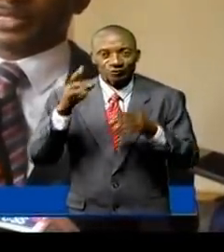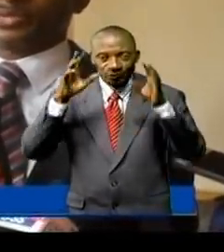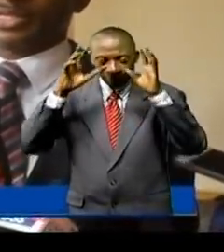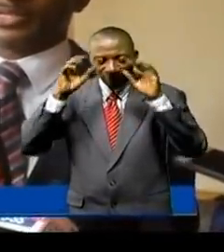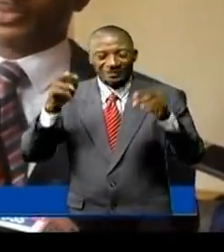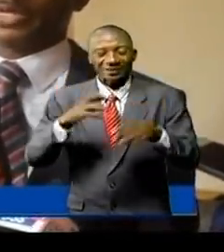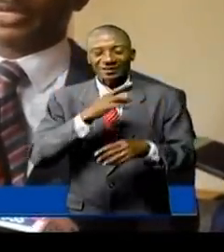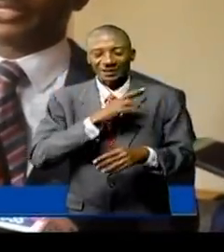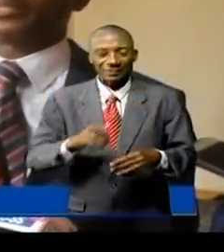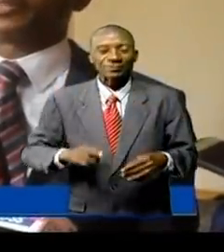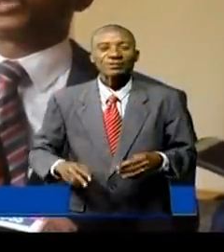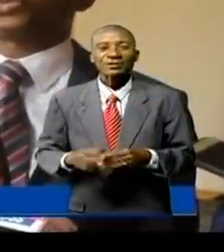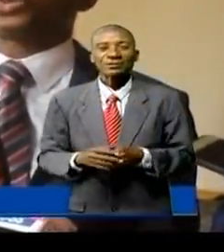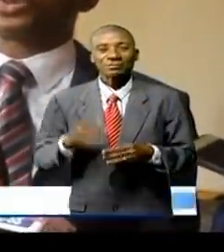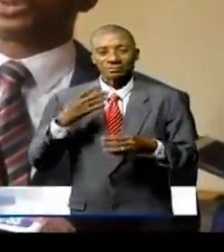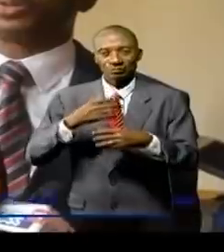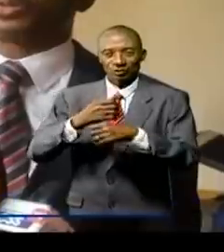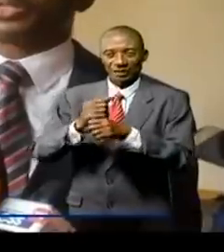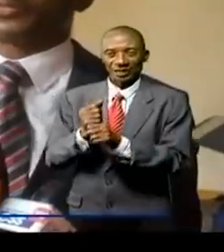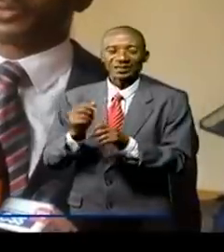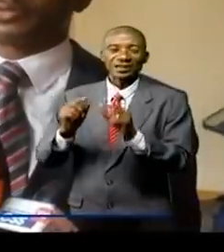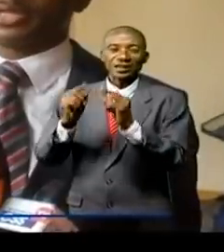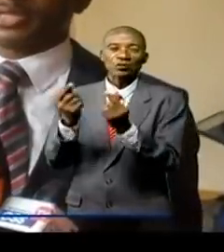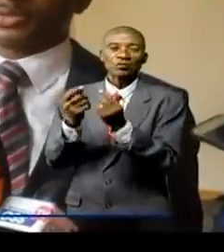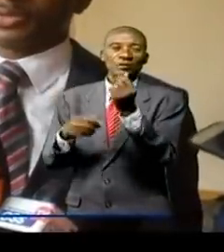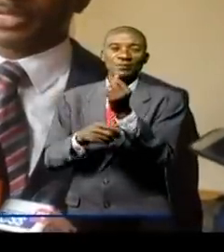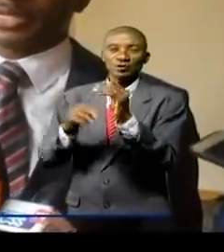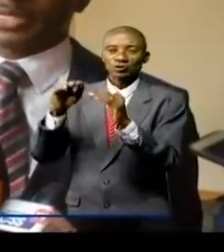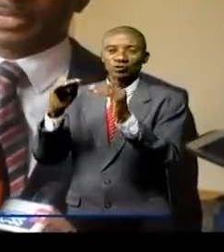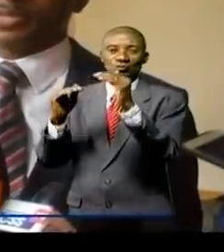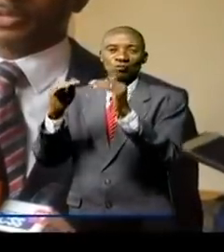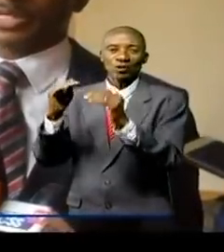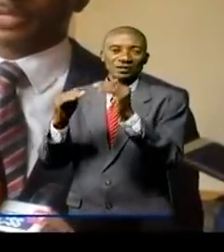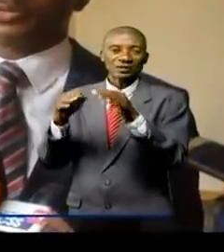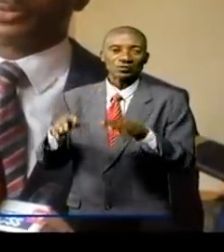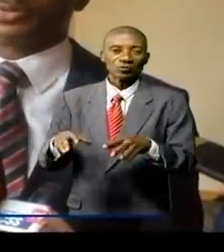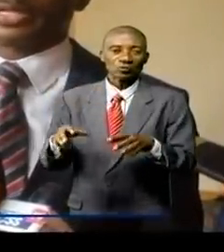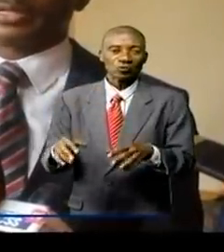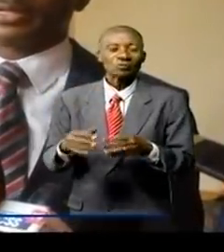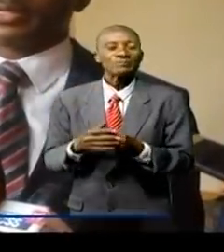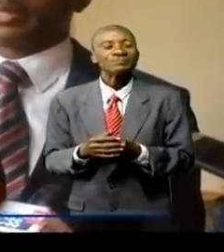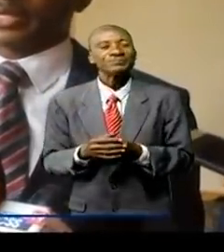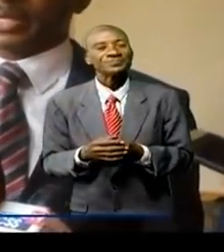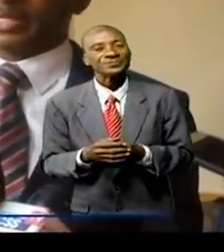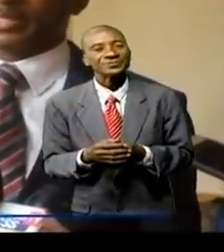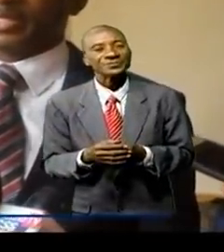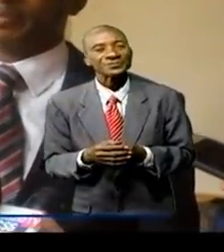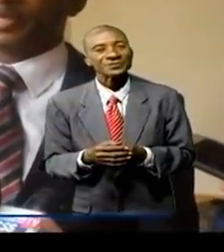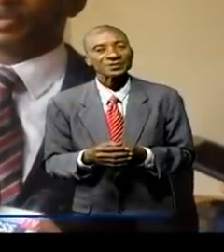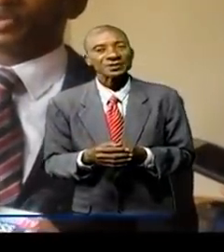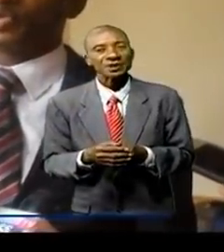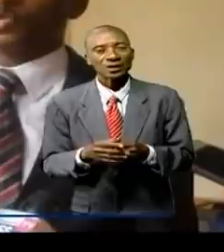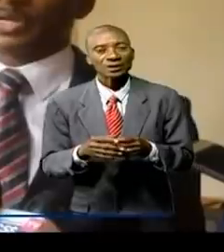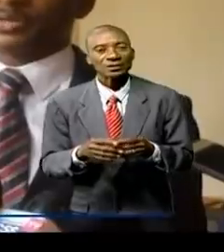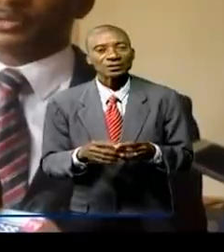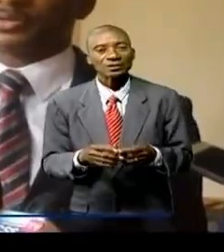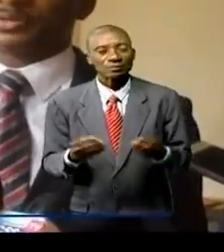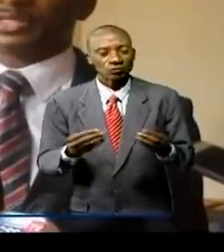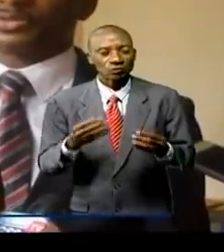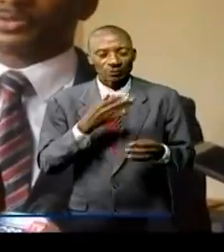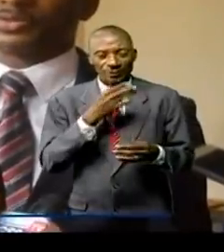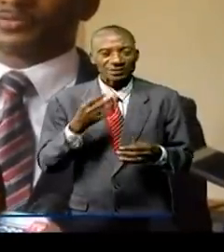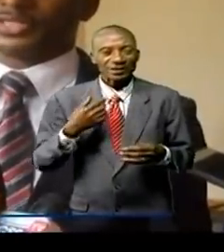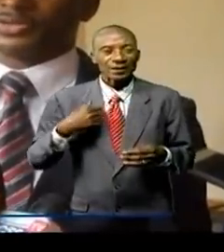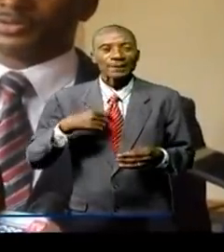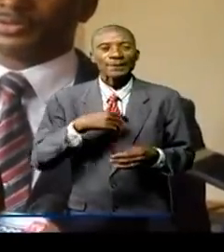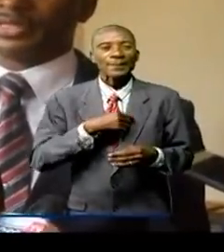créer une classe moyenne qui va jusqu'au niveau de créer des millionnaires congolais, réalisés parce que nous croyons que c'est